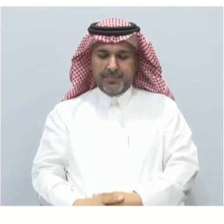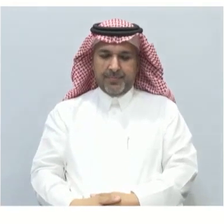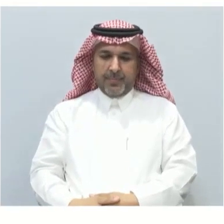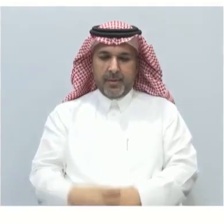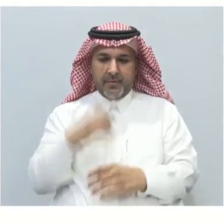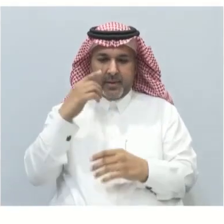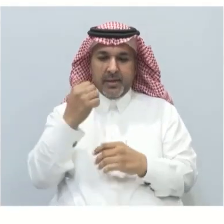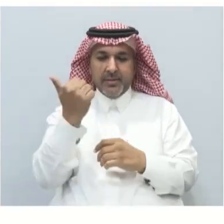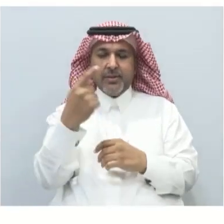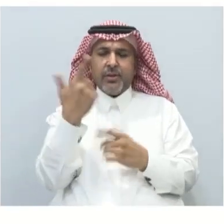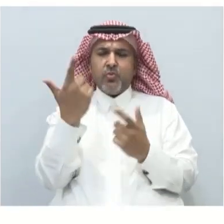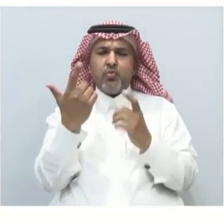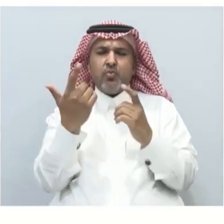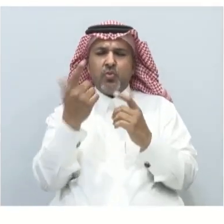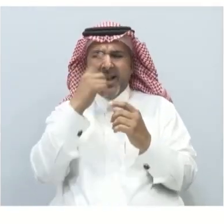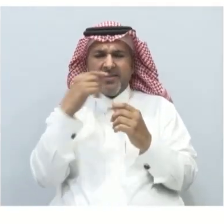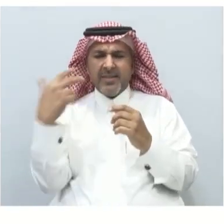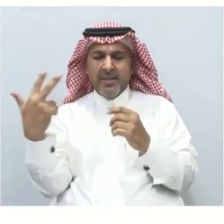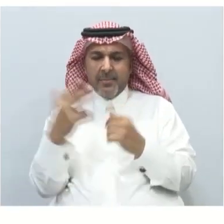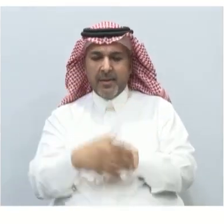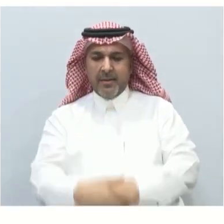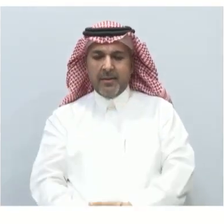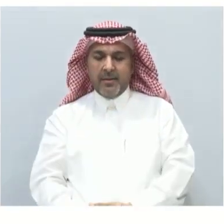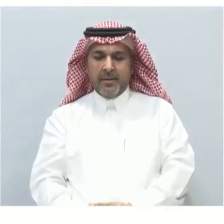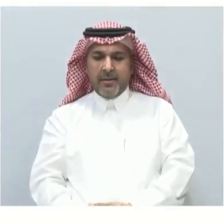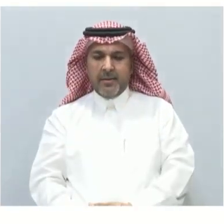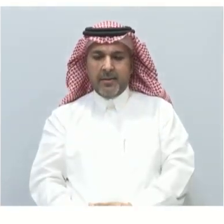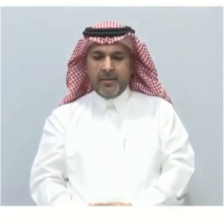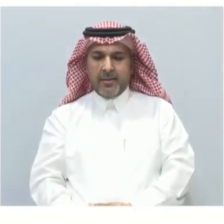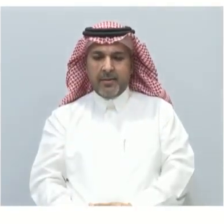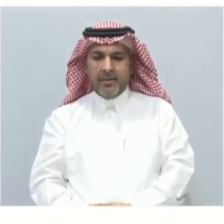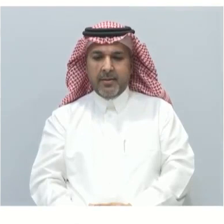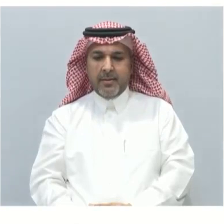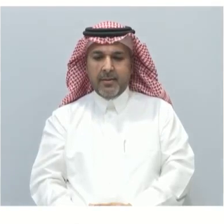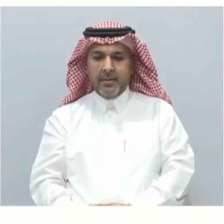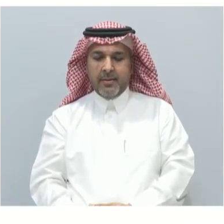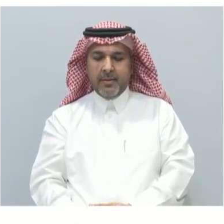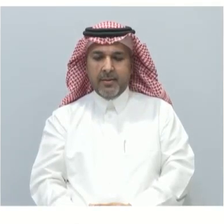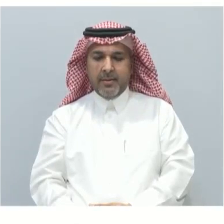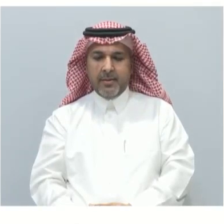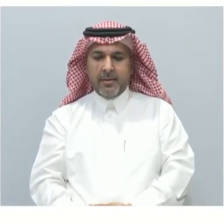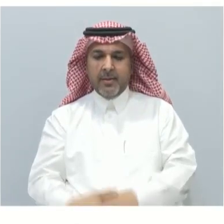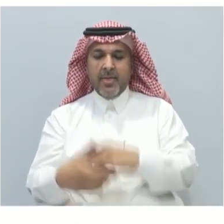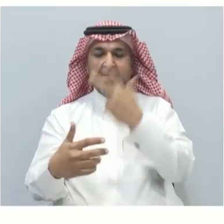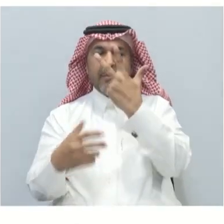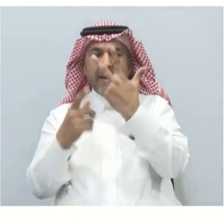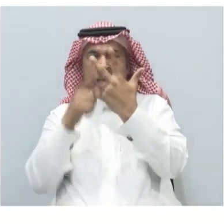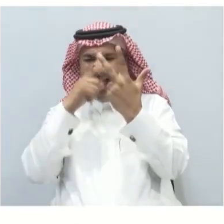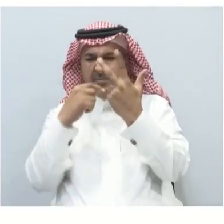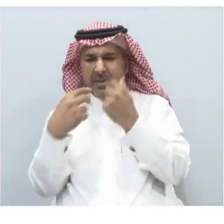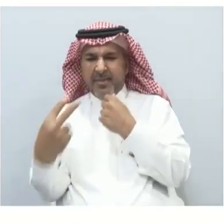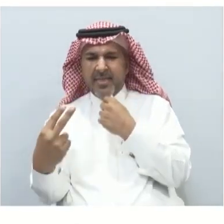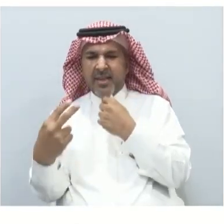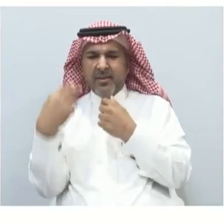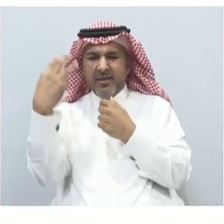2 اس 4 الكل اس 2 اكس ناقص 3 اقل من الثمانيه اللي هي عباره عن